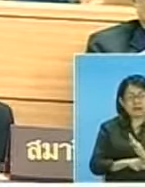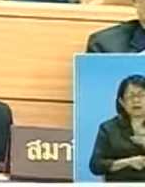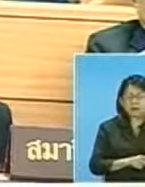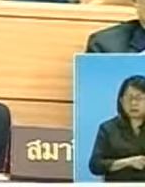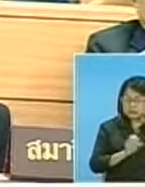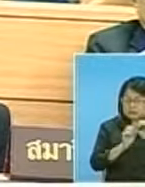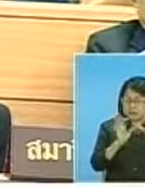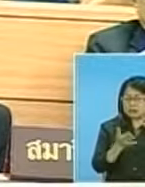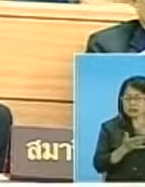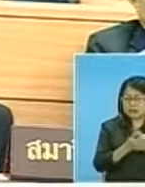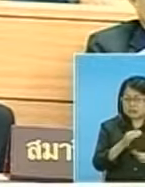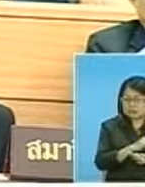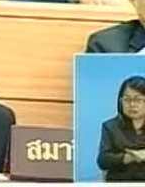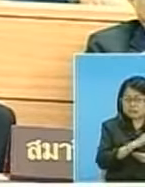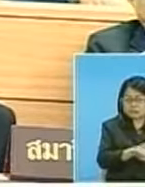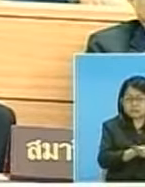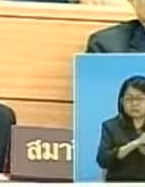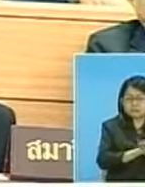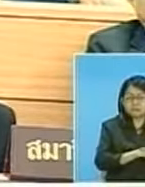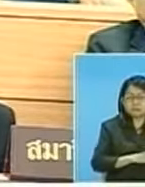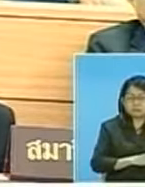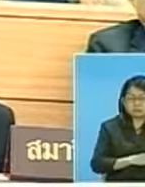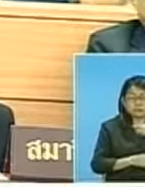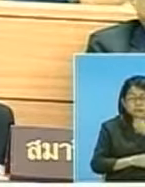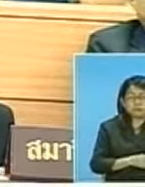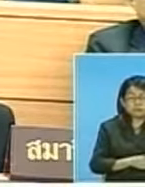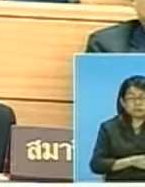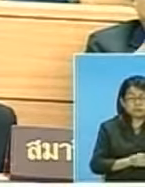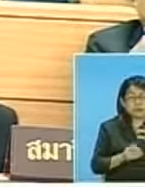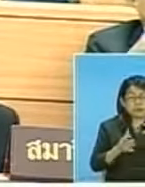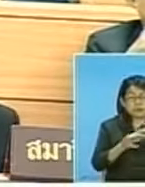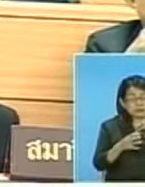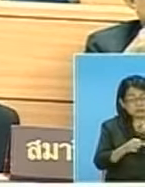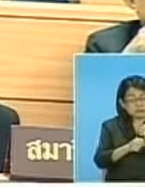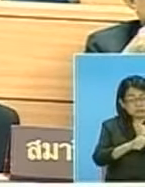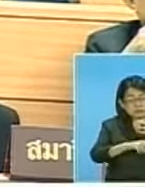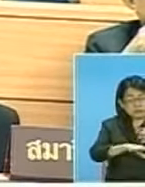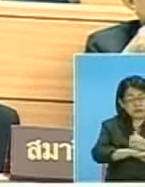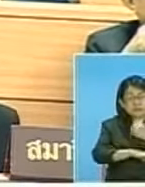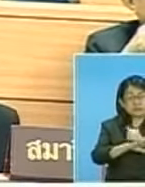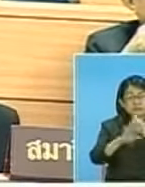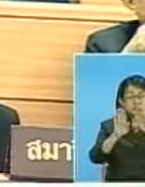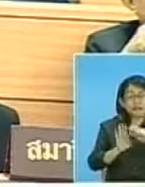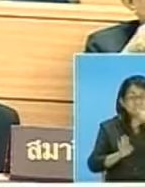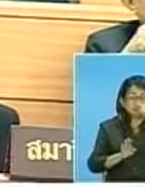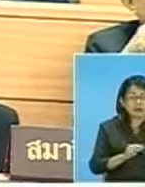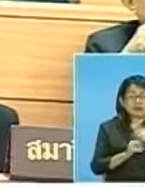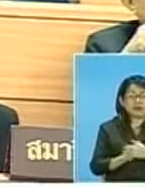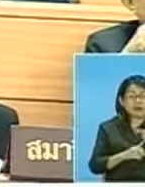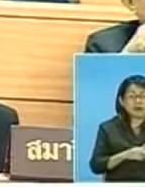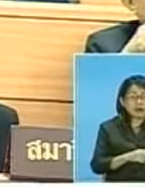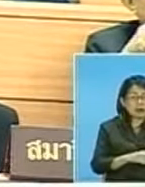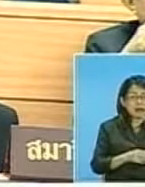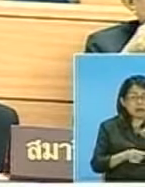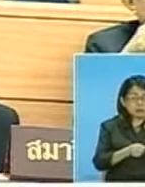ๆว่าจะมีประโยชน์ทับซ้อนเพราะเราเข้าใจกันดีนะวงการในการเมืองของไทยเรานั้นบุคคลที่อยู่ในตำ